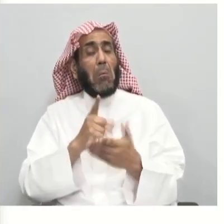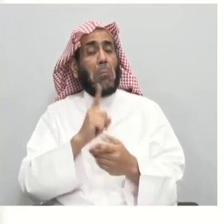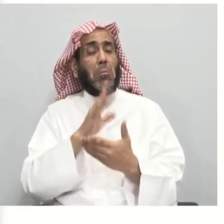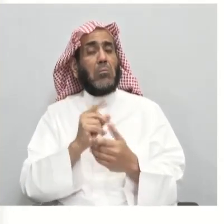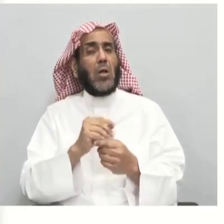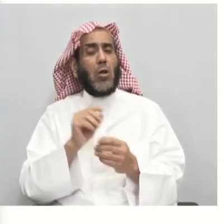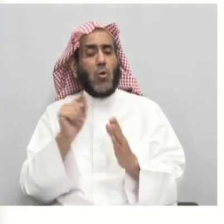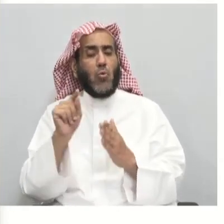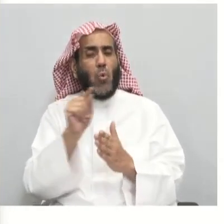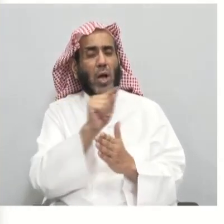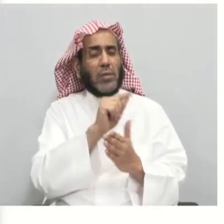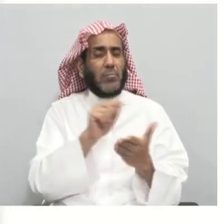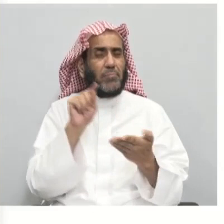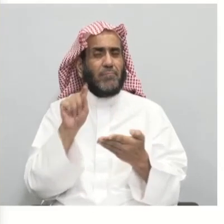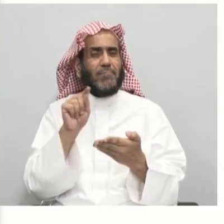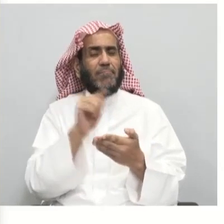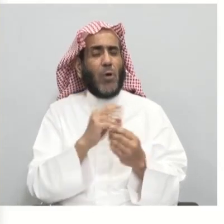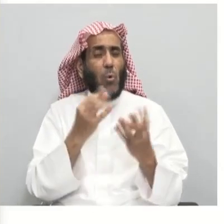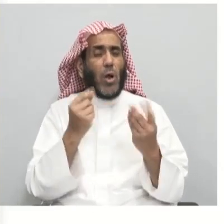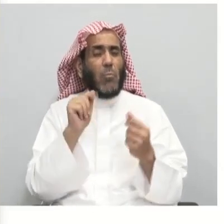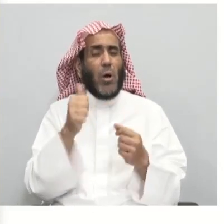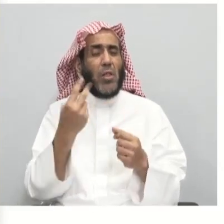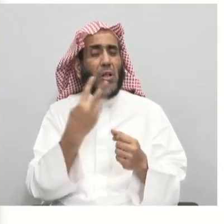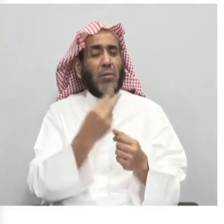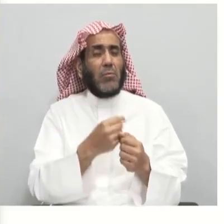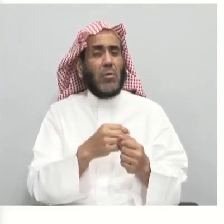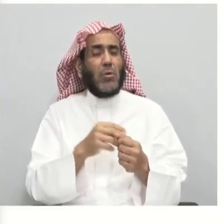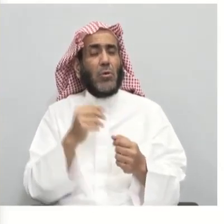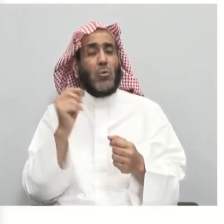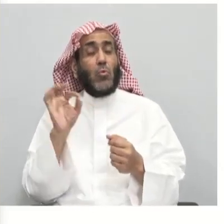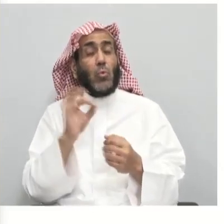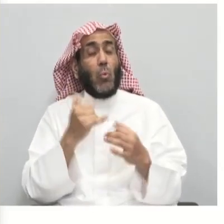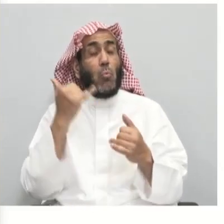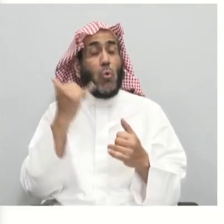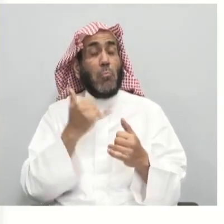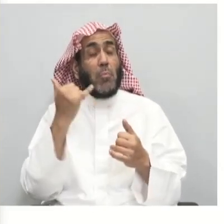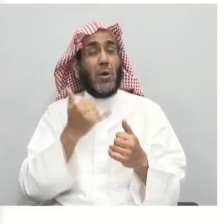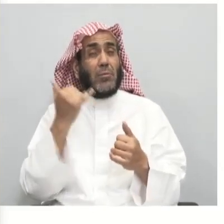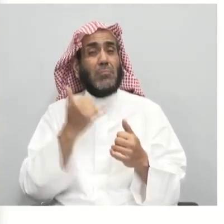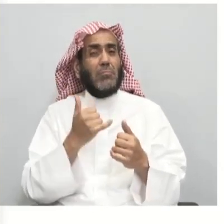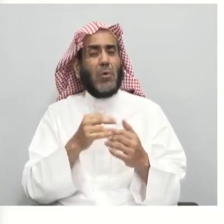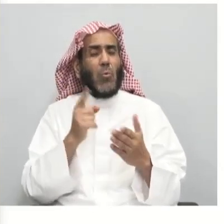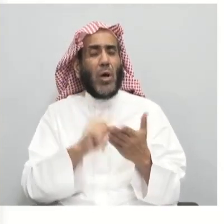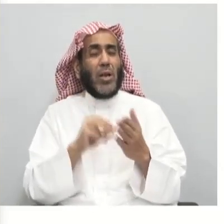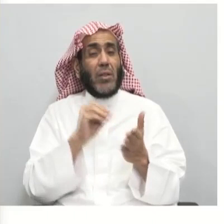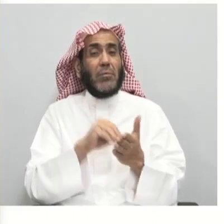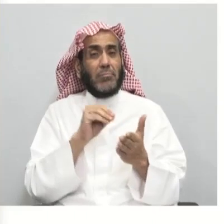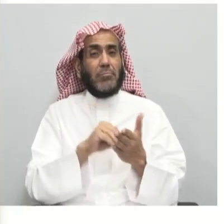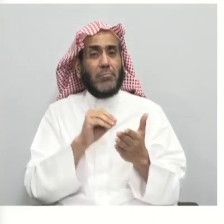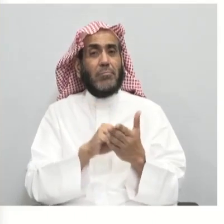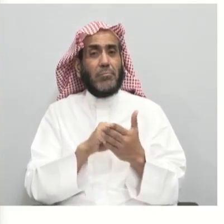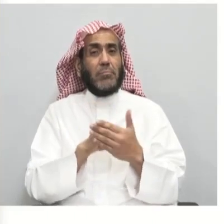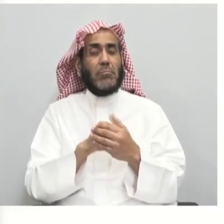النقاط او ان اضع ارقام واحد اثنين ثلاثه نقطه مهمه او ان اضع